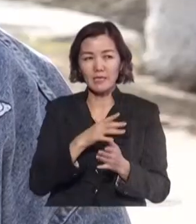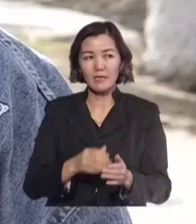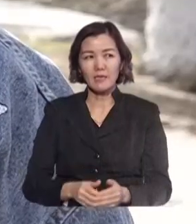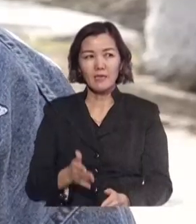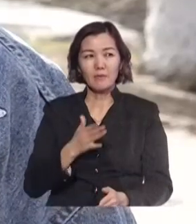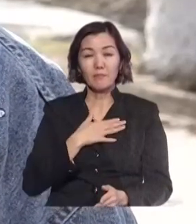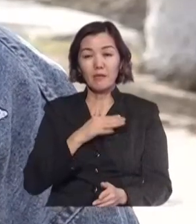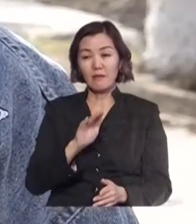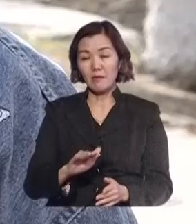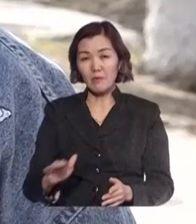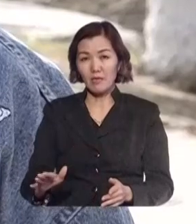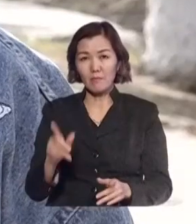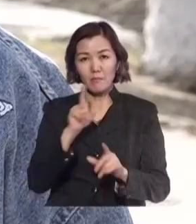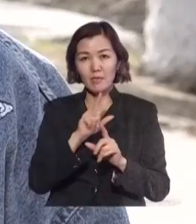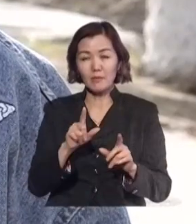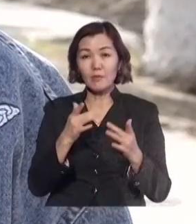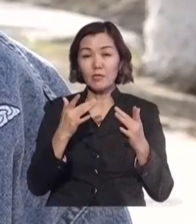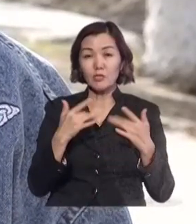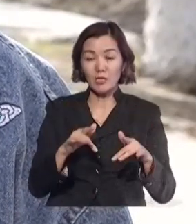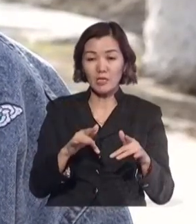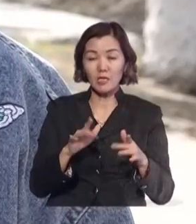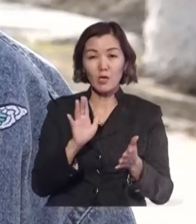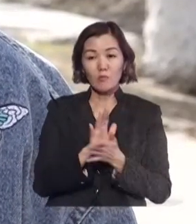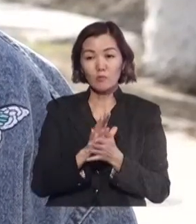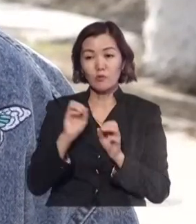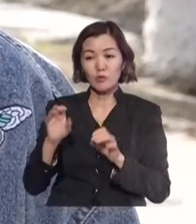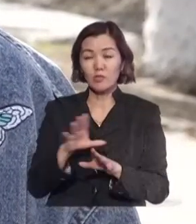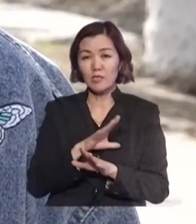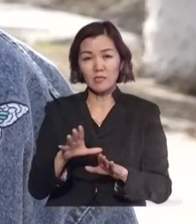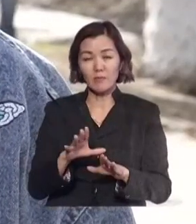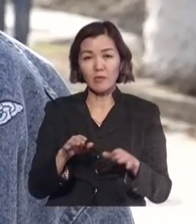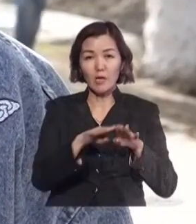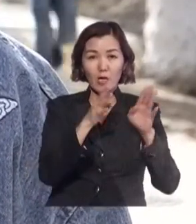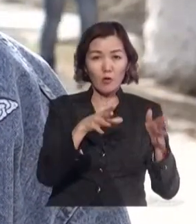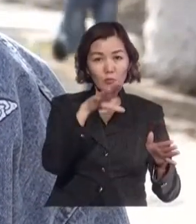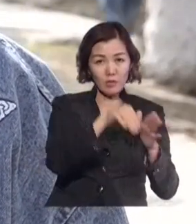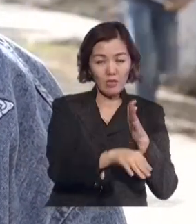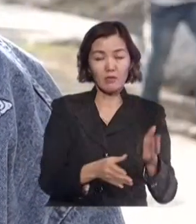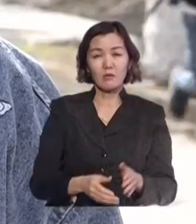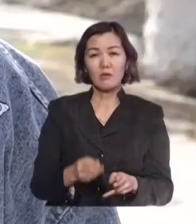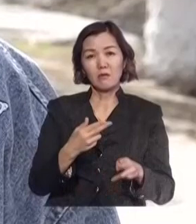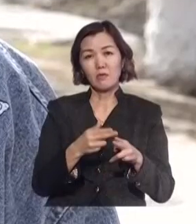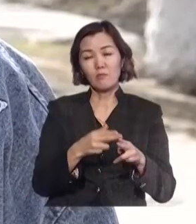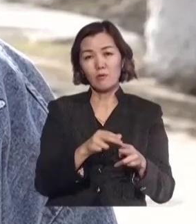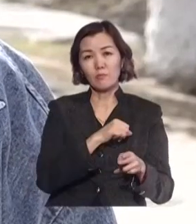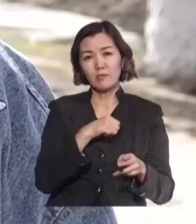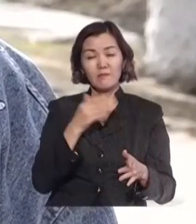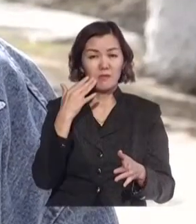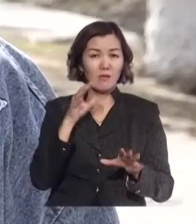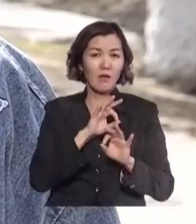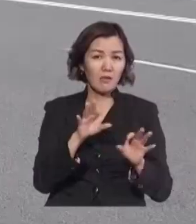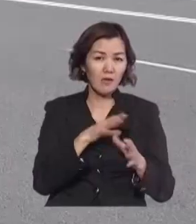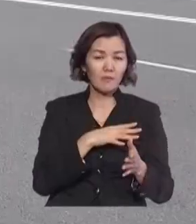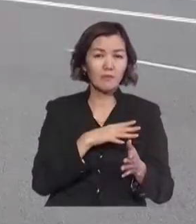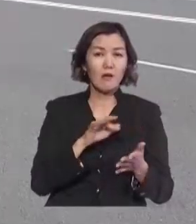мысалы немерем мектептен шығатта мусорды жерге тастамайды, прям мусорға тастайды. Тазалықты өзіміз айтып жүреміз.